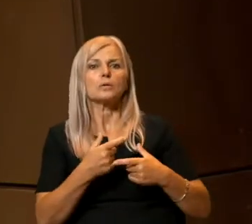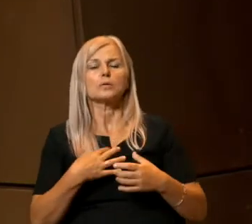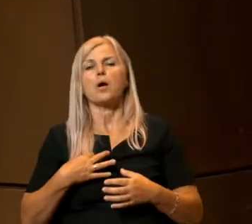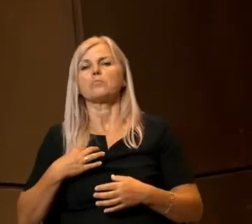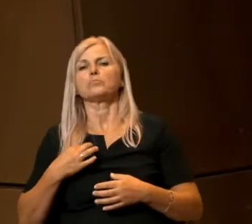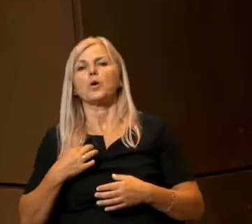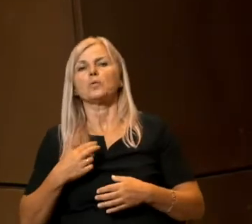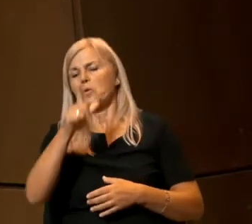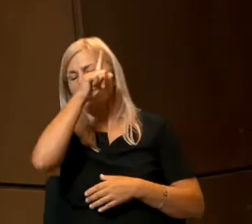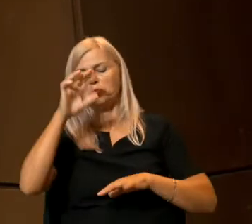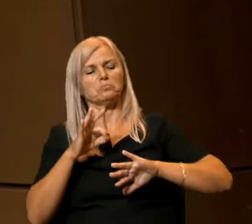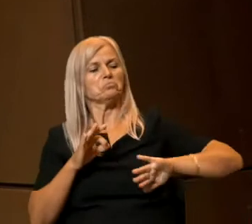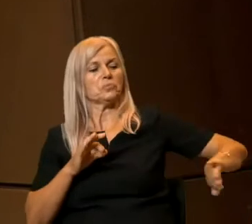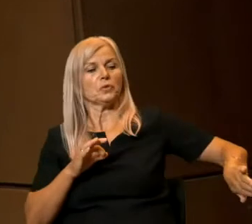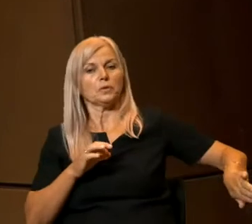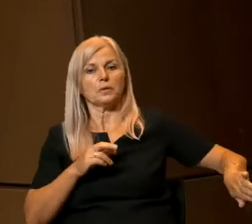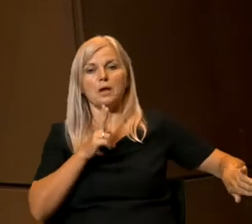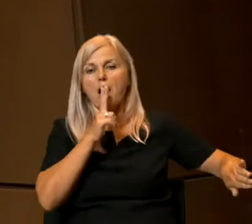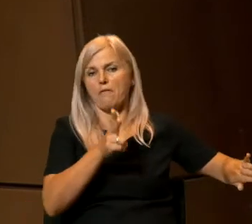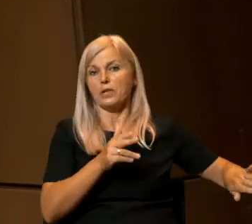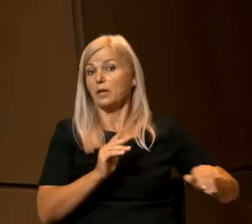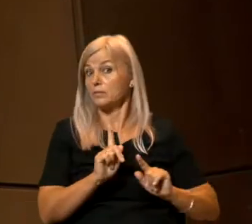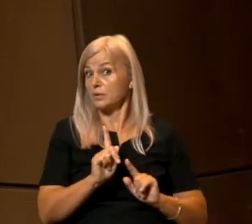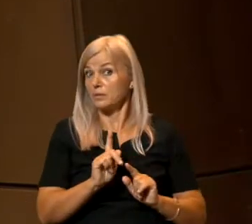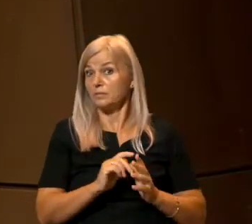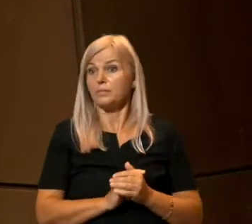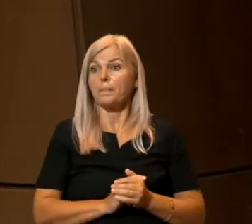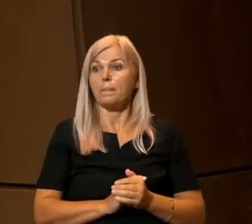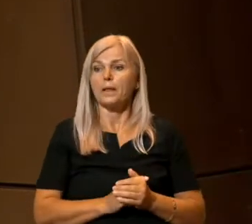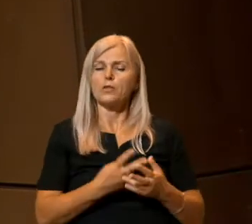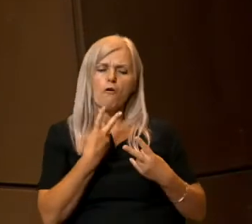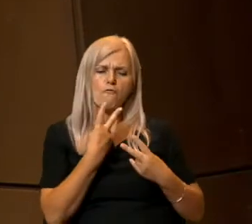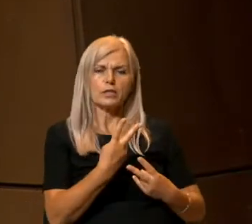Afryce. I widać to